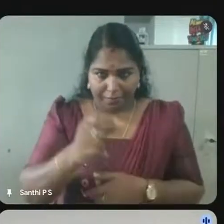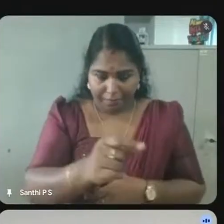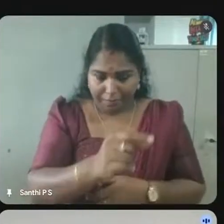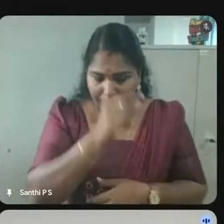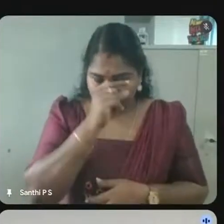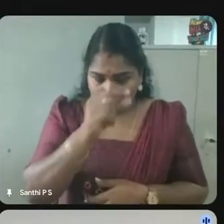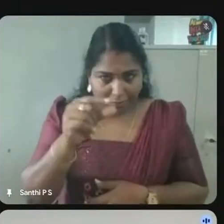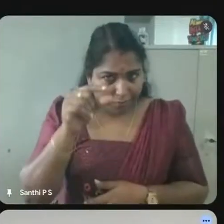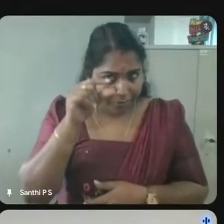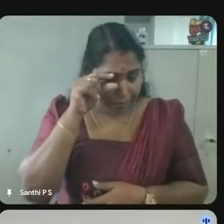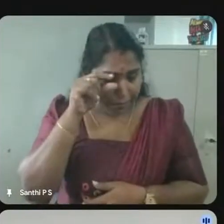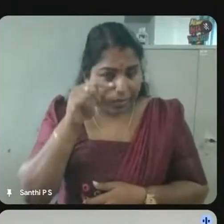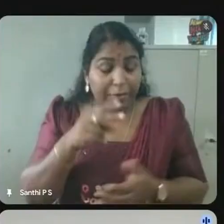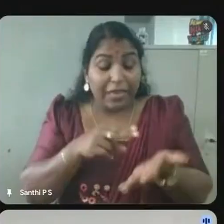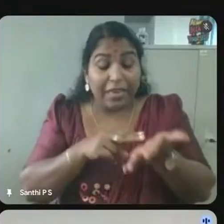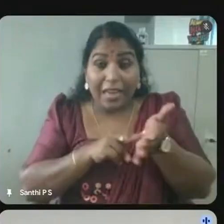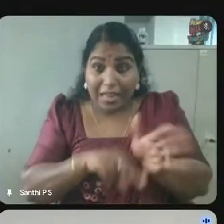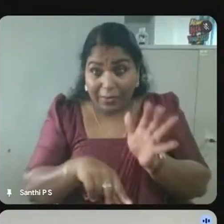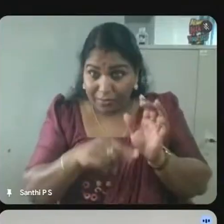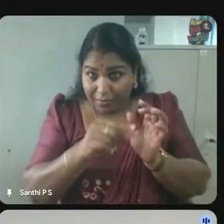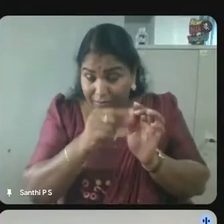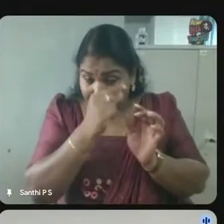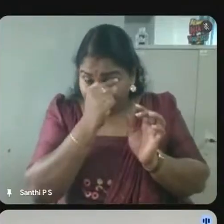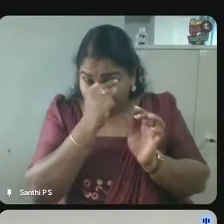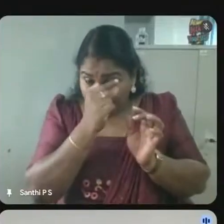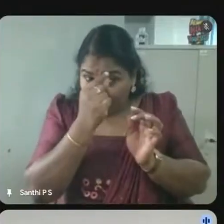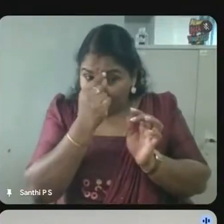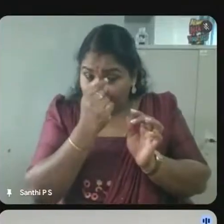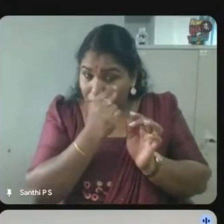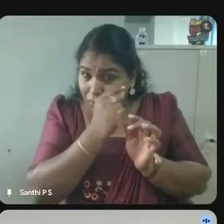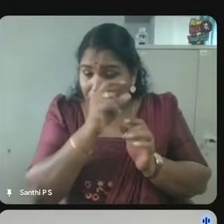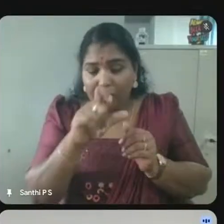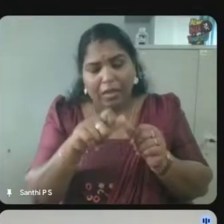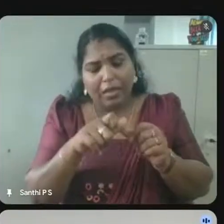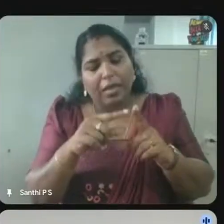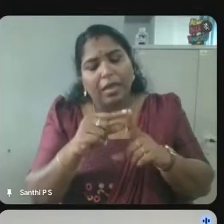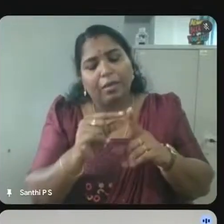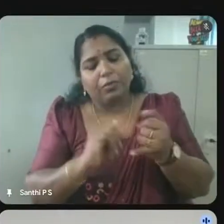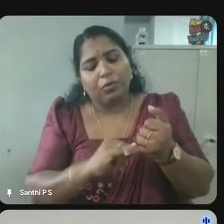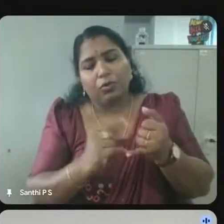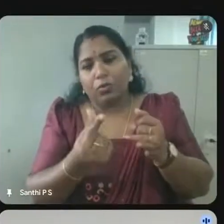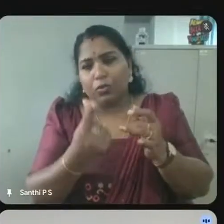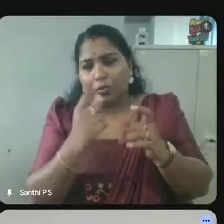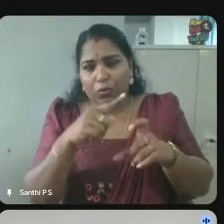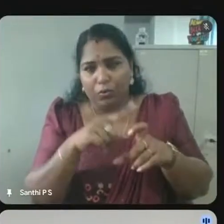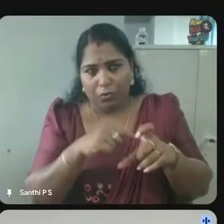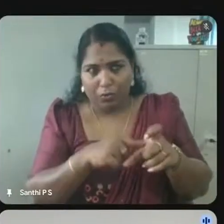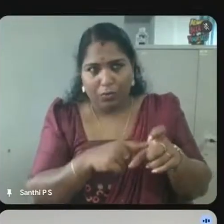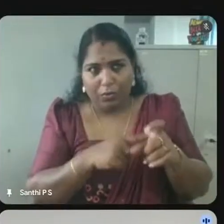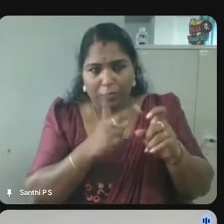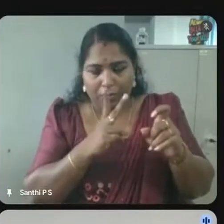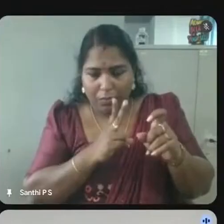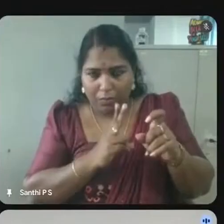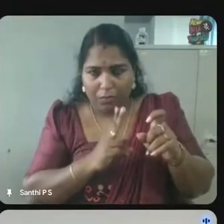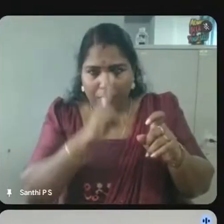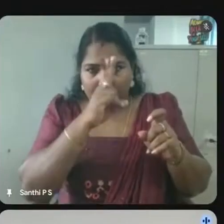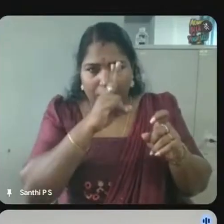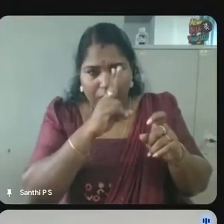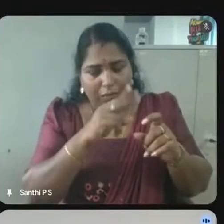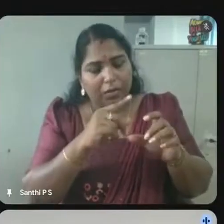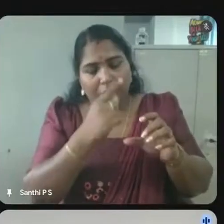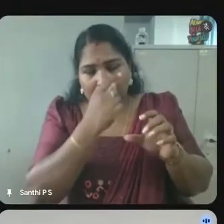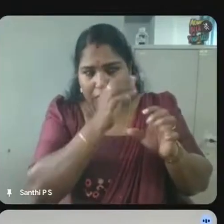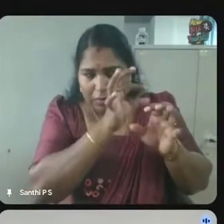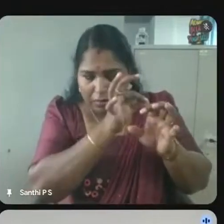നാച്ചുറൽ ലെൻസിന്റെ ചുറ്റും ഒരു ക്യാപ്സ്യൂൾ ഉണ്ട് സാർ. ഈ ക്യാപ്സ്യൂളിൽ നമ്മളൊരു ഓപ്പണിംഗ് ഉണ്ടാക്കിയിട്ട് അതിനകത്തുള്ള ഈ ഒപ്പേക്ക് ആയിട്ടുള്ള ലെൻസ് മാറ്റർ